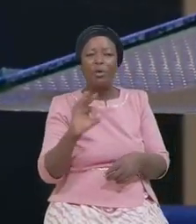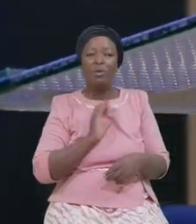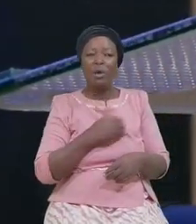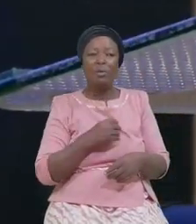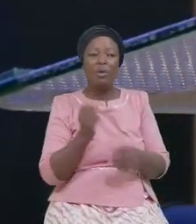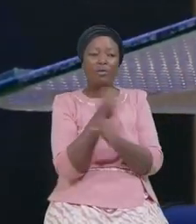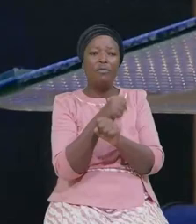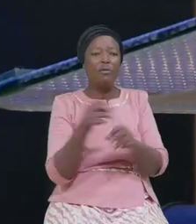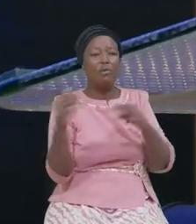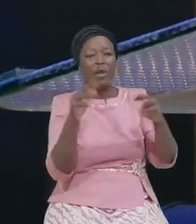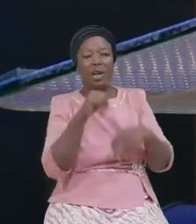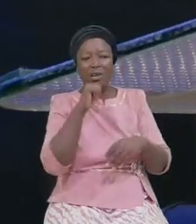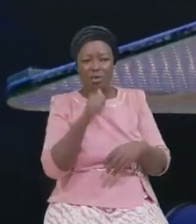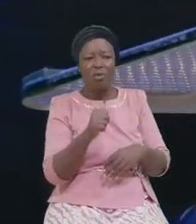charnelles.